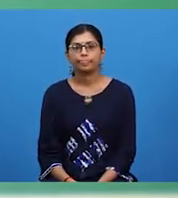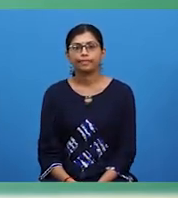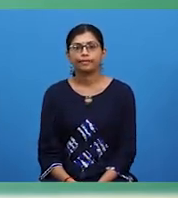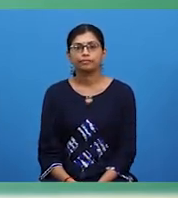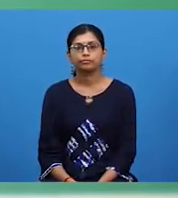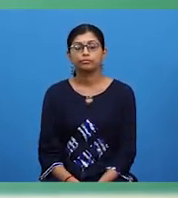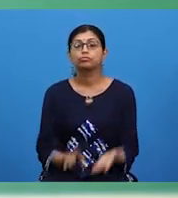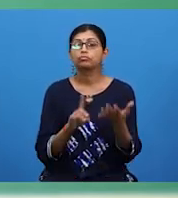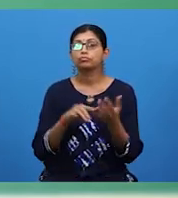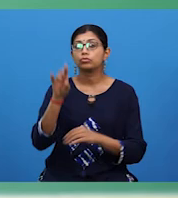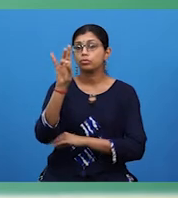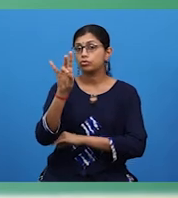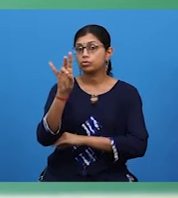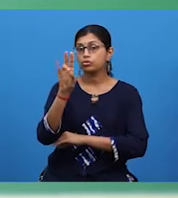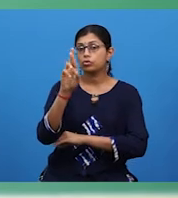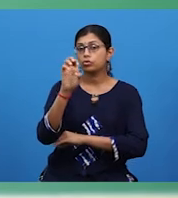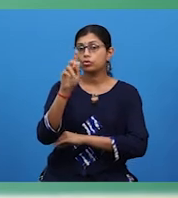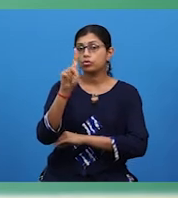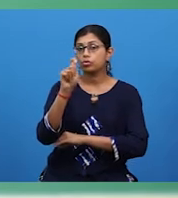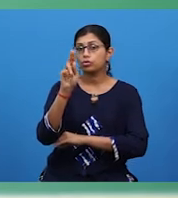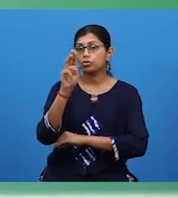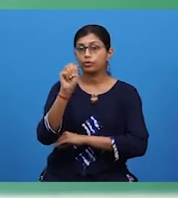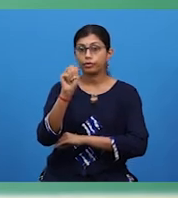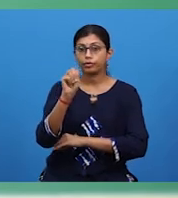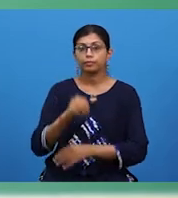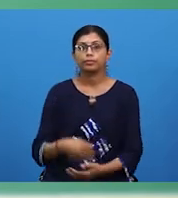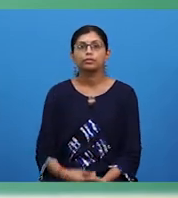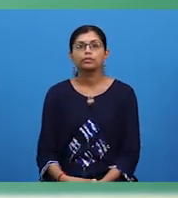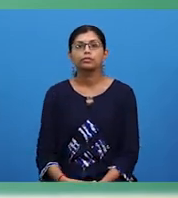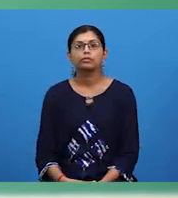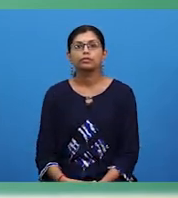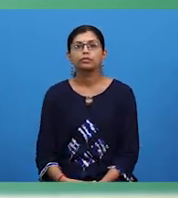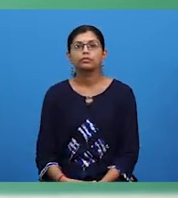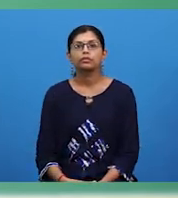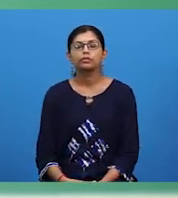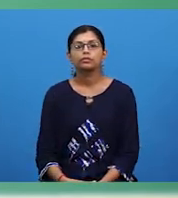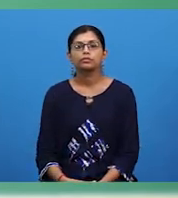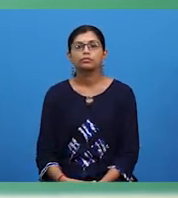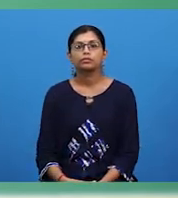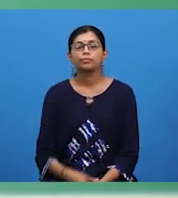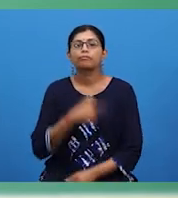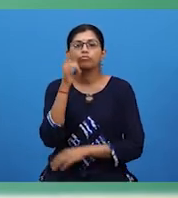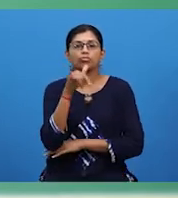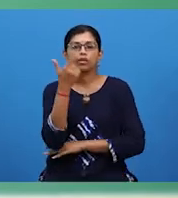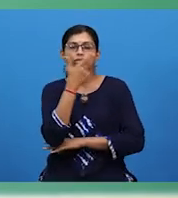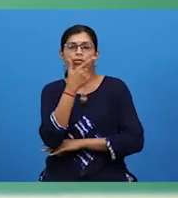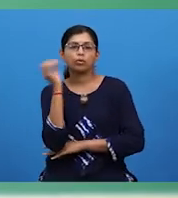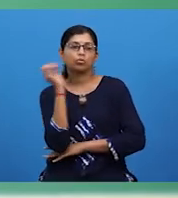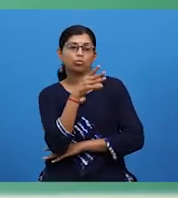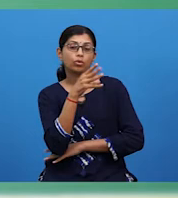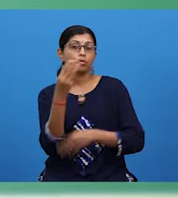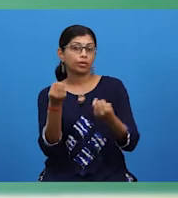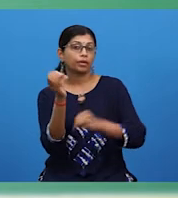Selepas itu, makanan akan tiba di rektum. Makanan yang tidak dicerna dikenali sebagai tinja akan